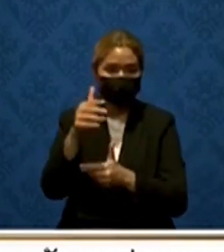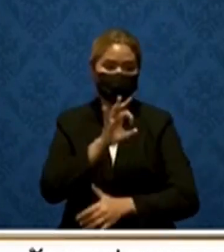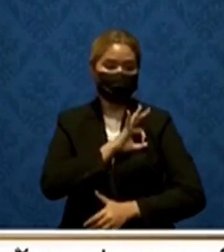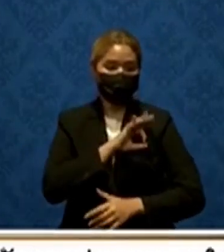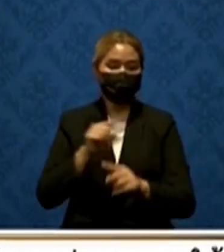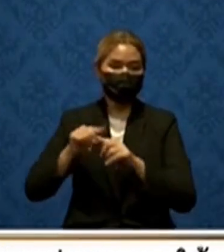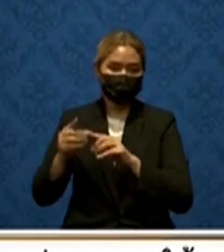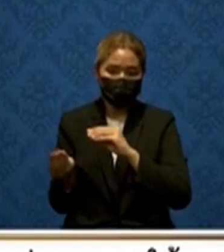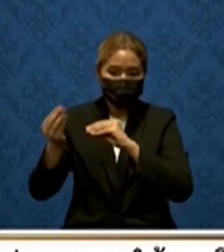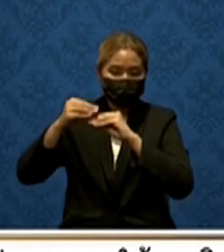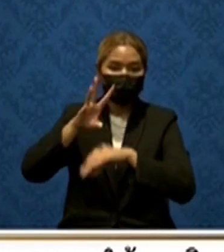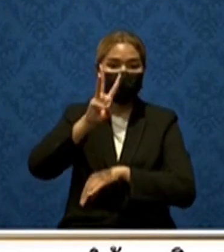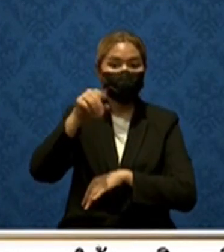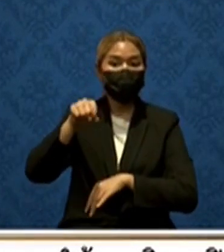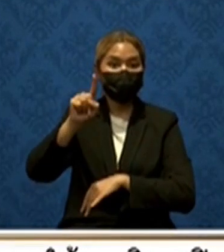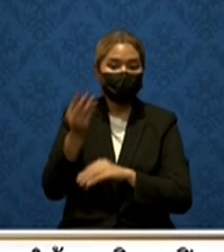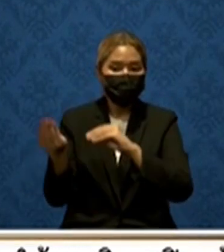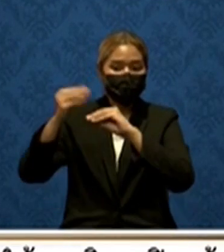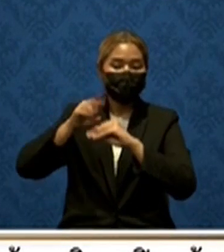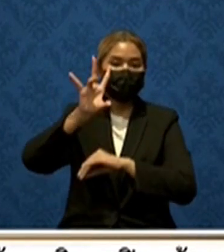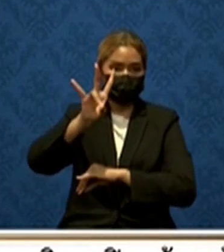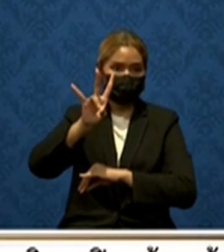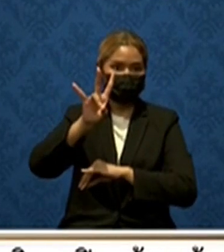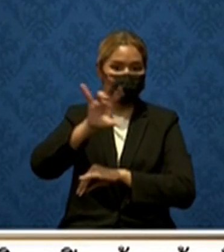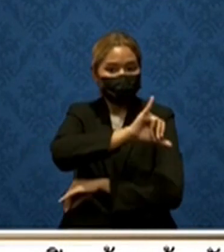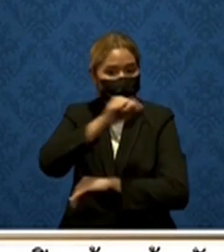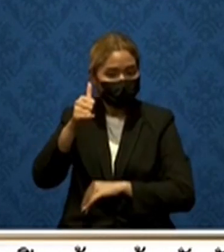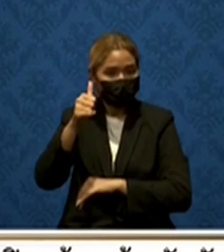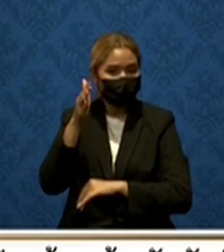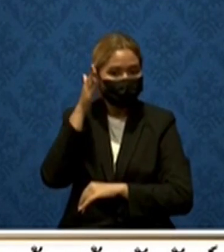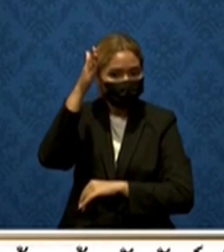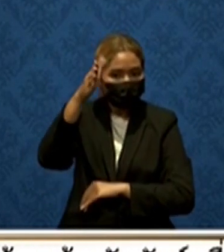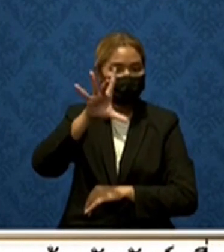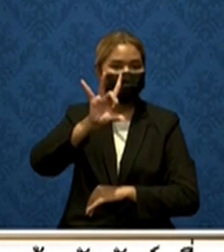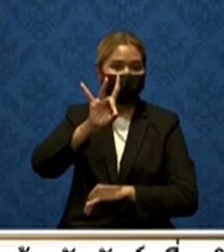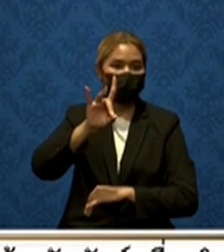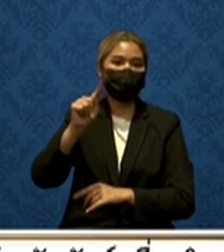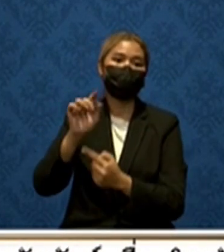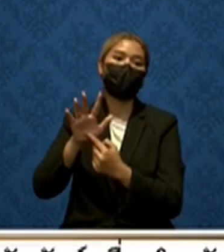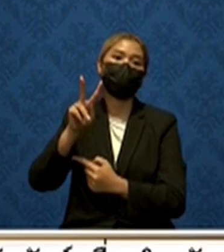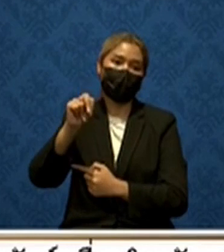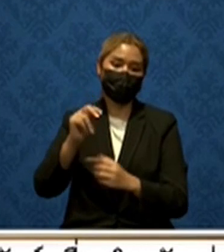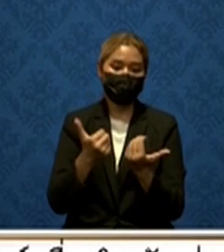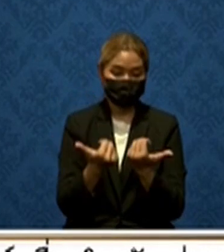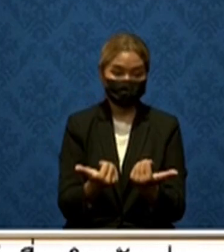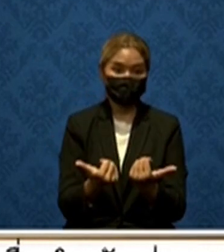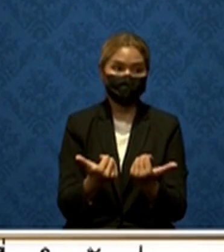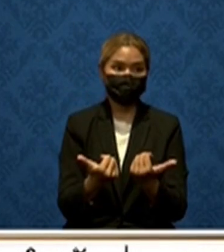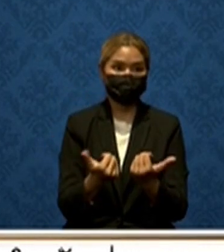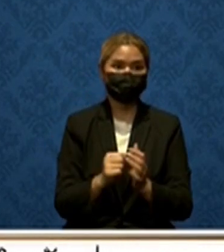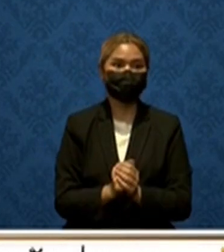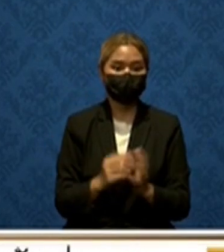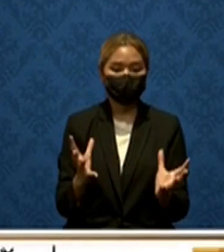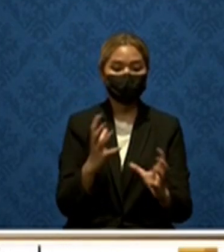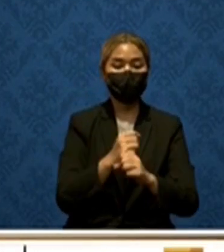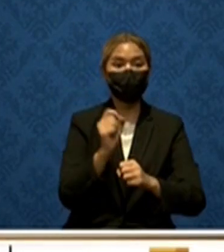เราจะเพิมจาก 6.1 เป็ 7หรืออาจจะไปถงเกืบ 8 ลานตันสำหรับปีนี้ซึ่งผลก็คือ